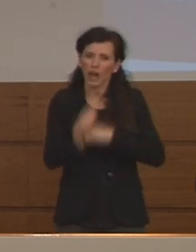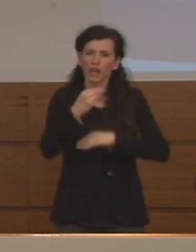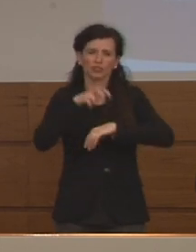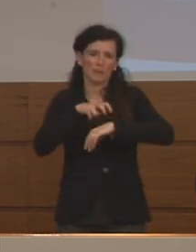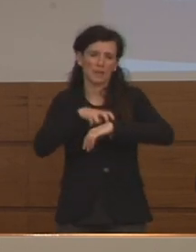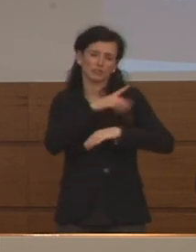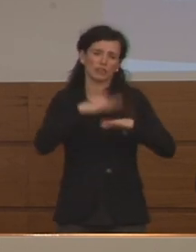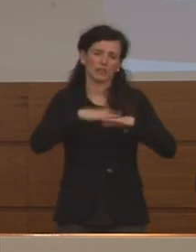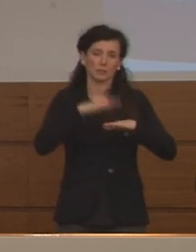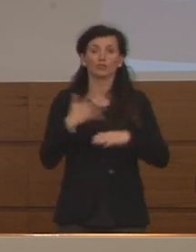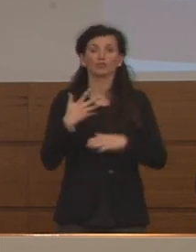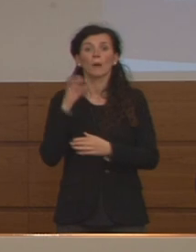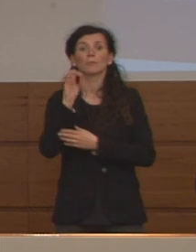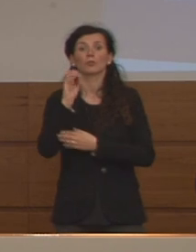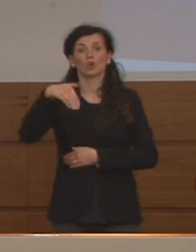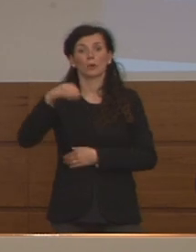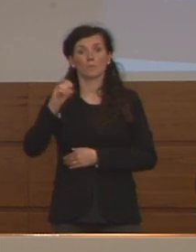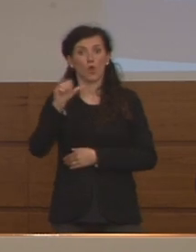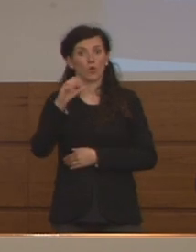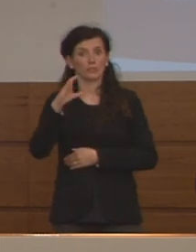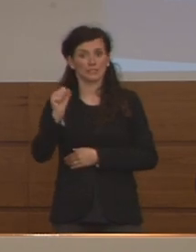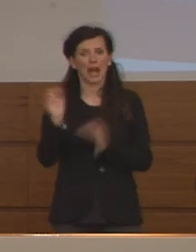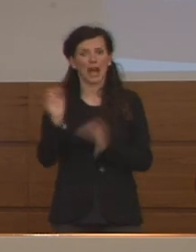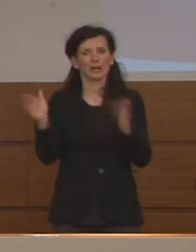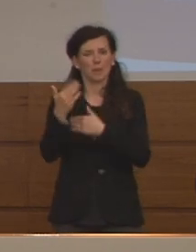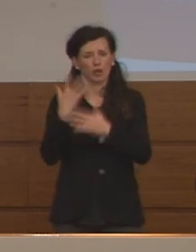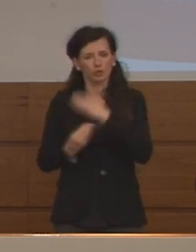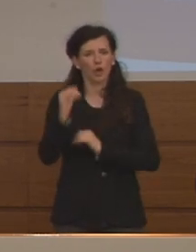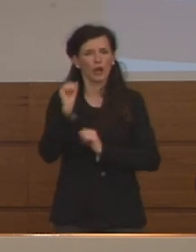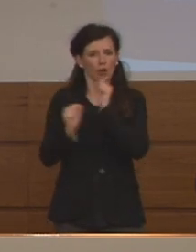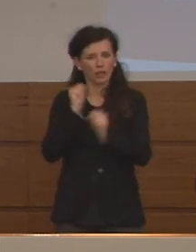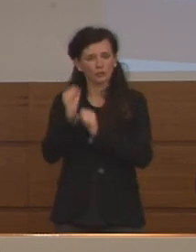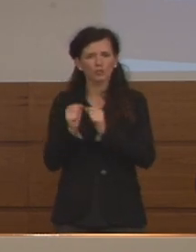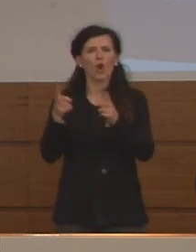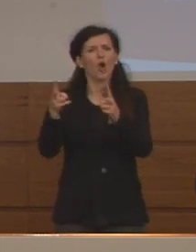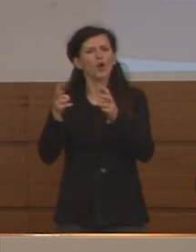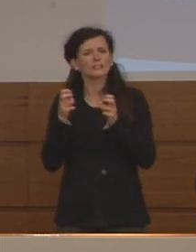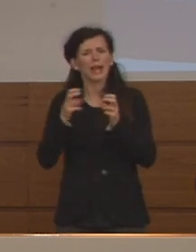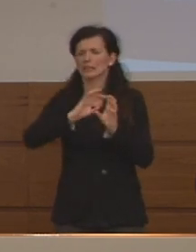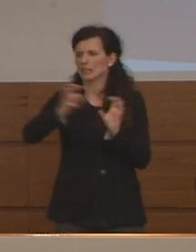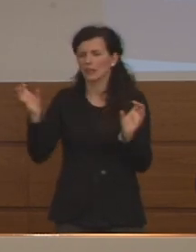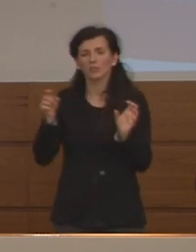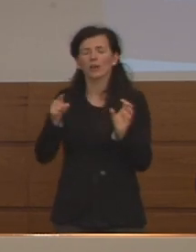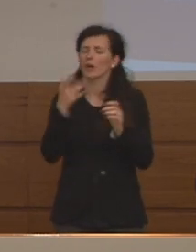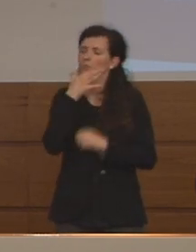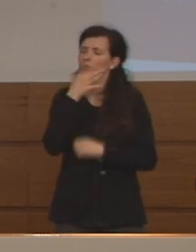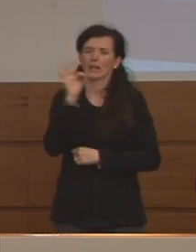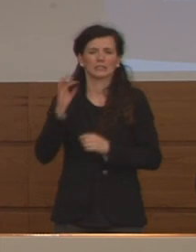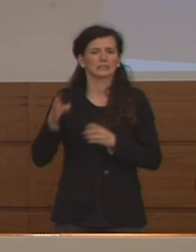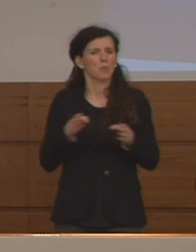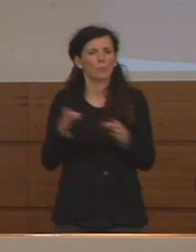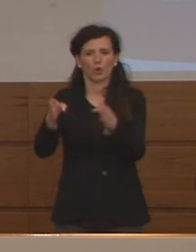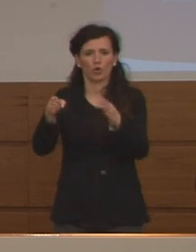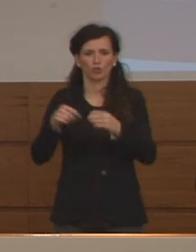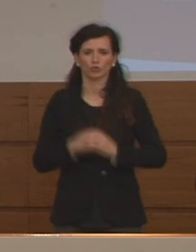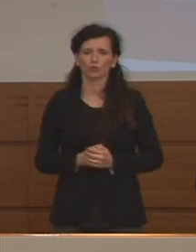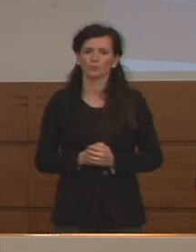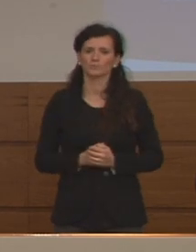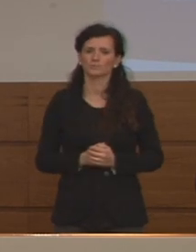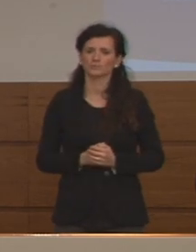il professor mosca della società nella nota lucia insieme ai colleghi ginecologi alle ostetriche a tutti hanno fatto un bellissimo percorso un altro